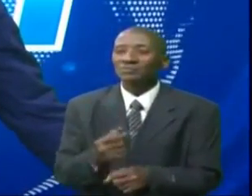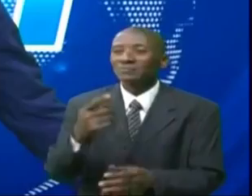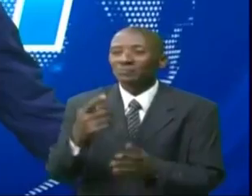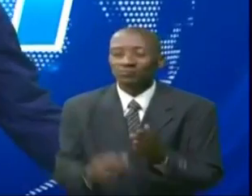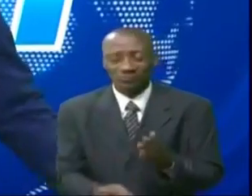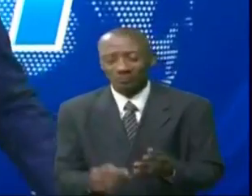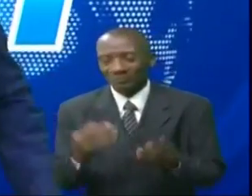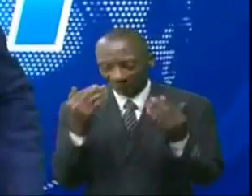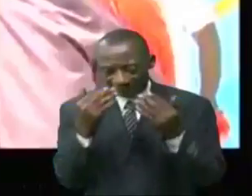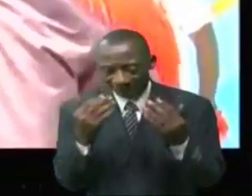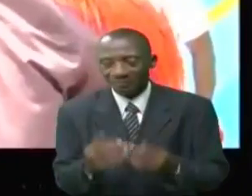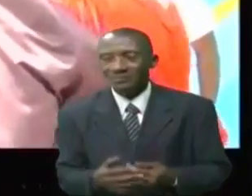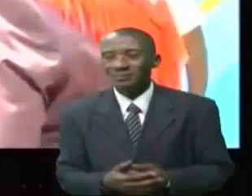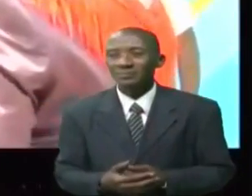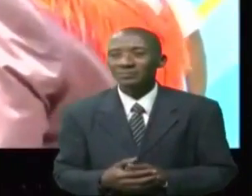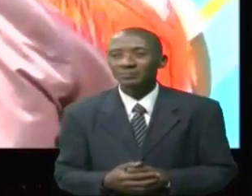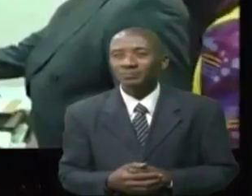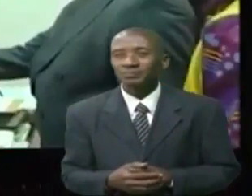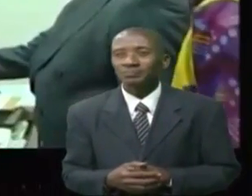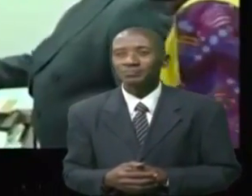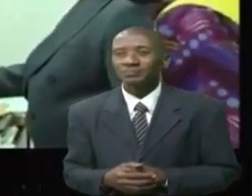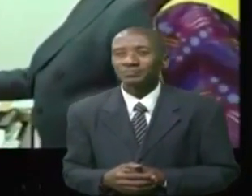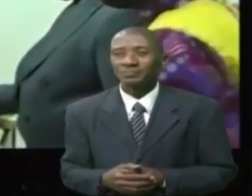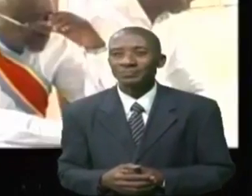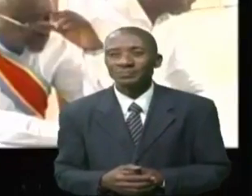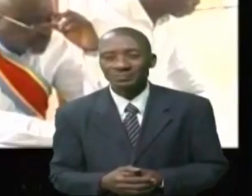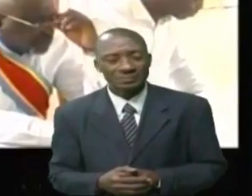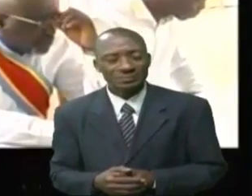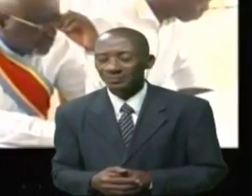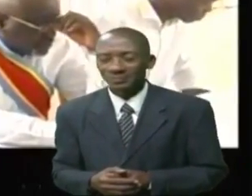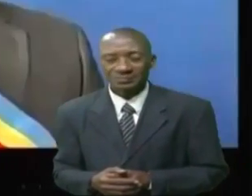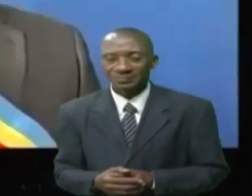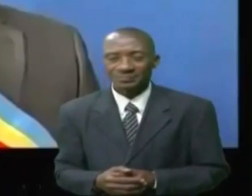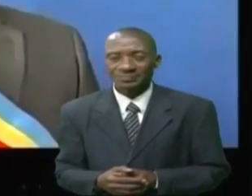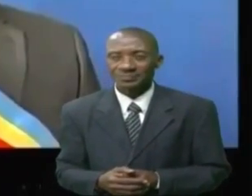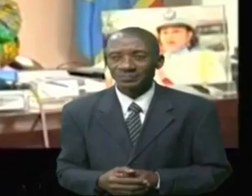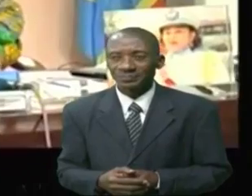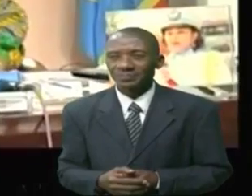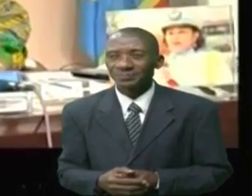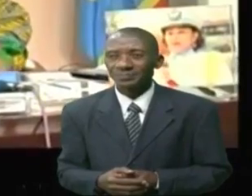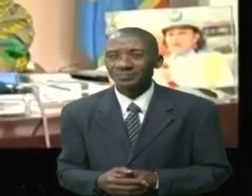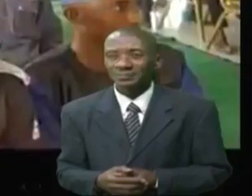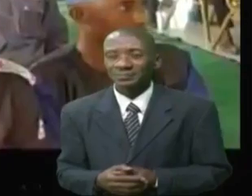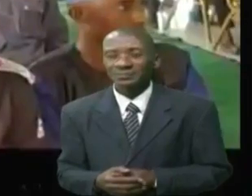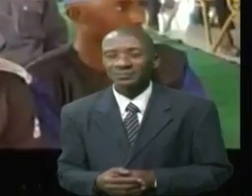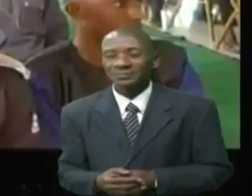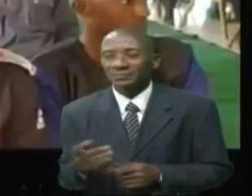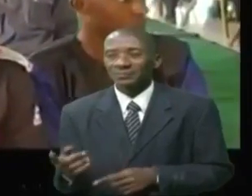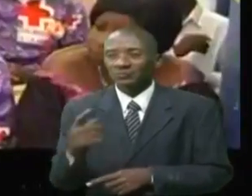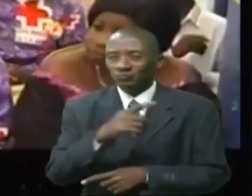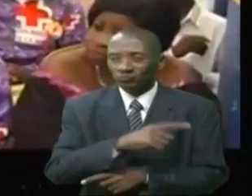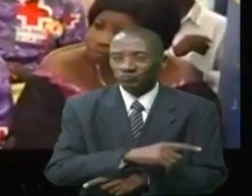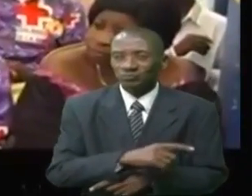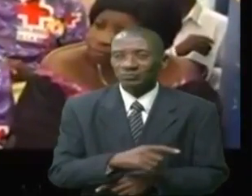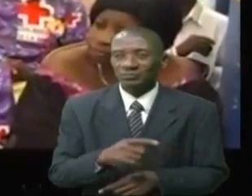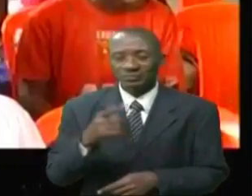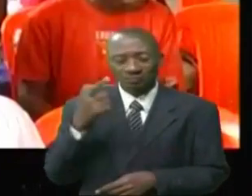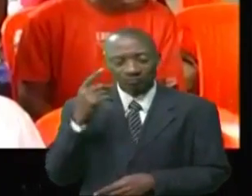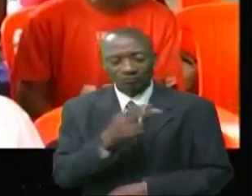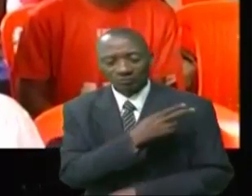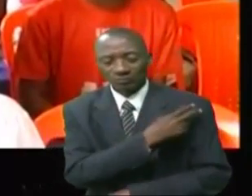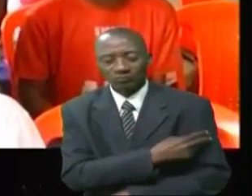financier. Regardons. Visité par le président provincial de la Croix-Rouge, Kinshasa, ont loué l'apport des volontaires sécuristes dans leurs